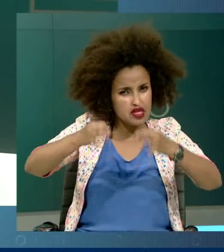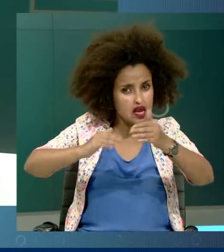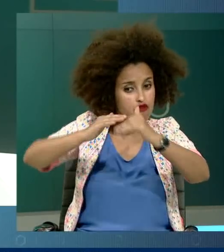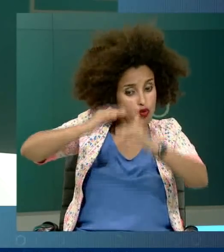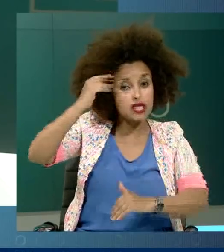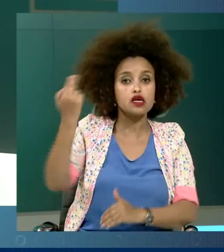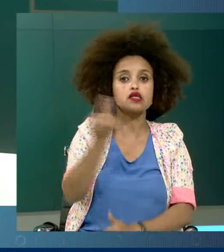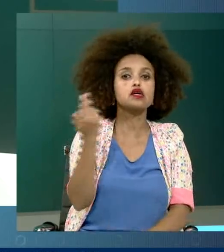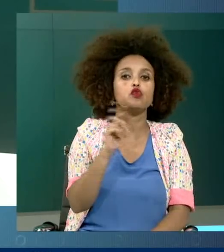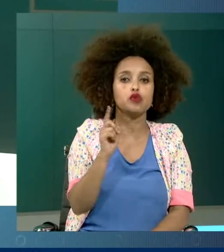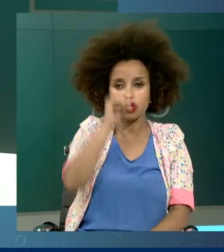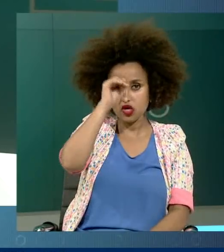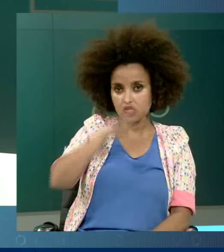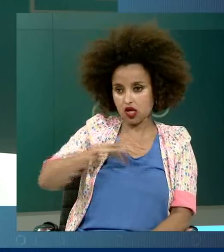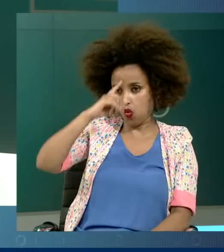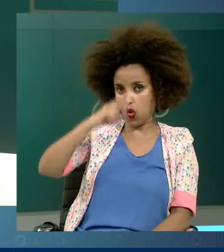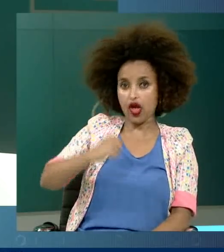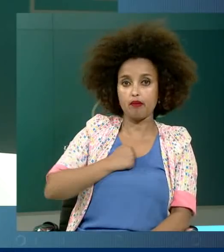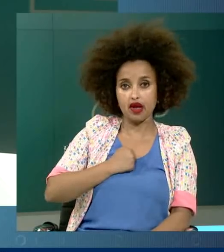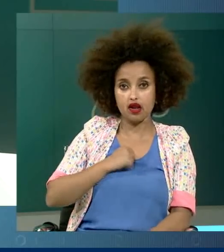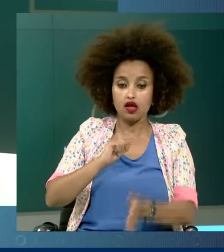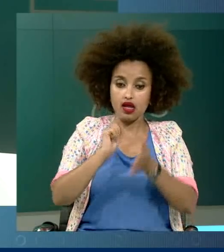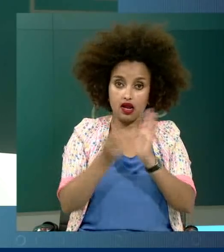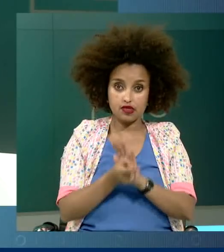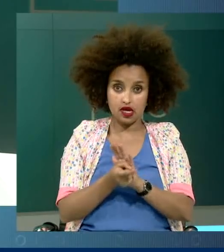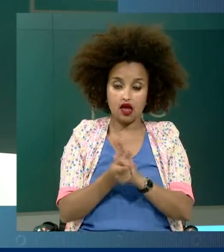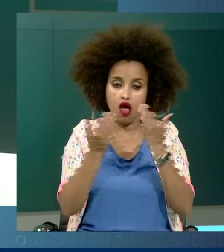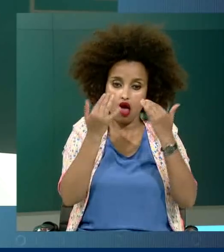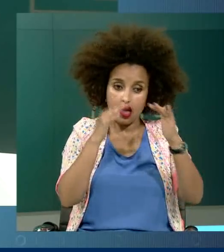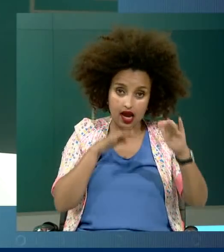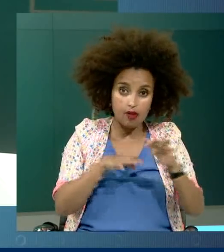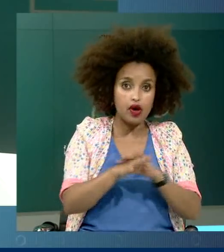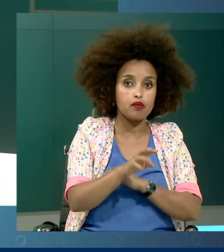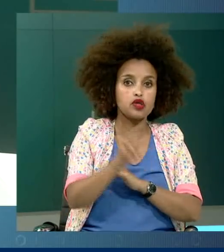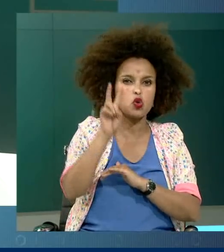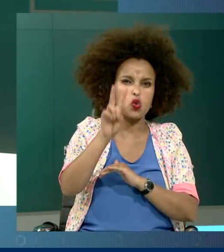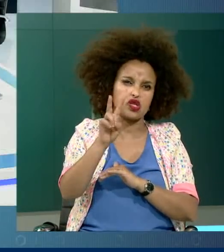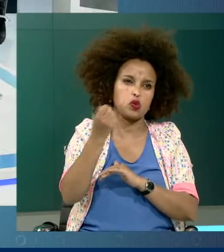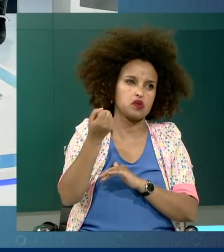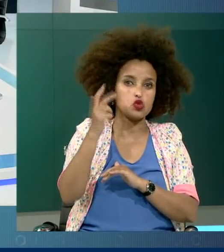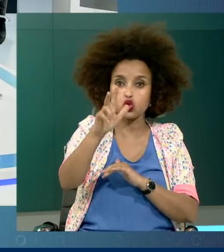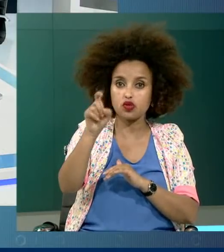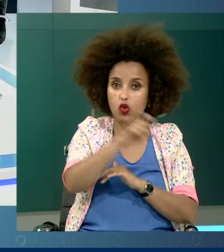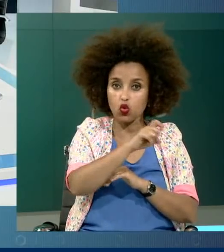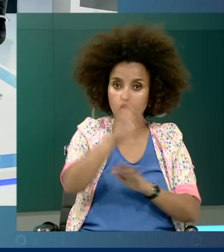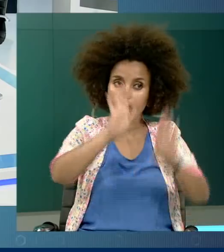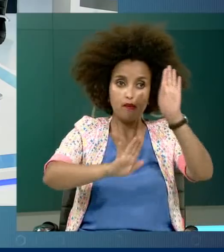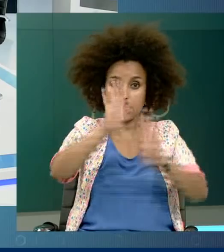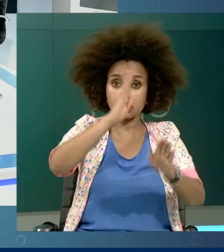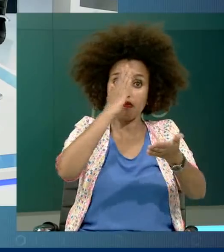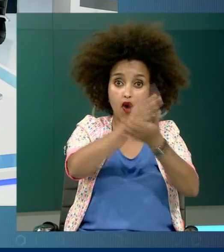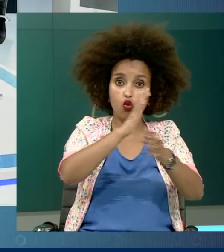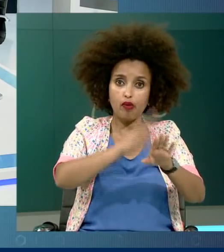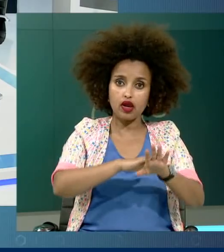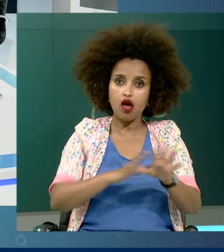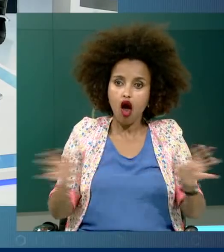ጠቀሜታው? ሰው ተአማኝነት አለው። ለምሳሌ አሁን የገባንባቸው ወደ 2-3 የሚሆኑ መናሃሪያዎች ላይ አብሮ ነበር